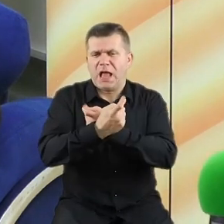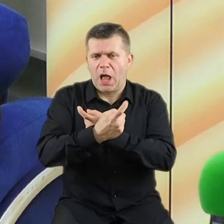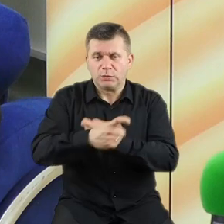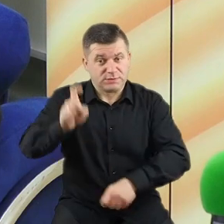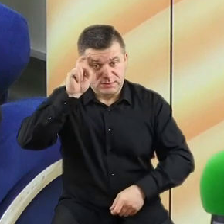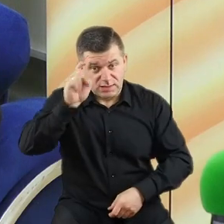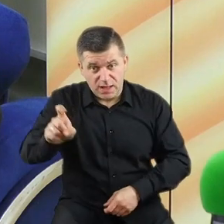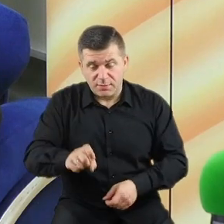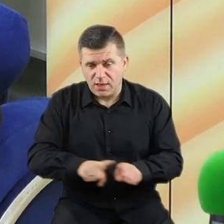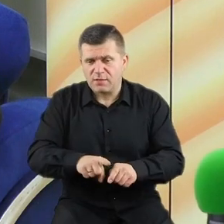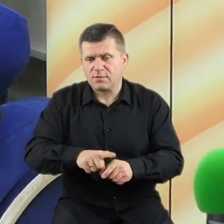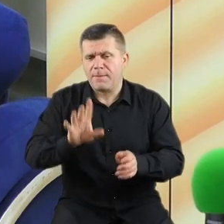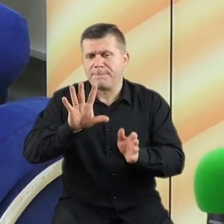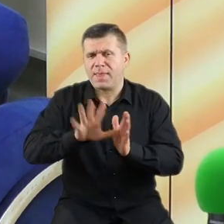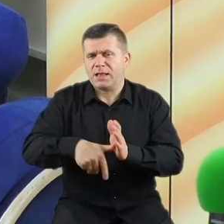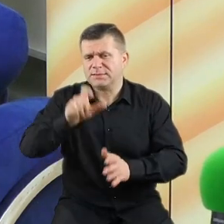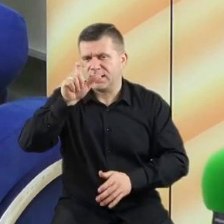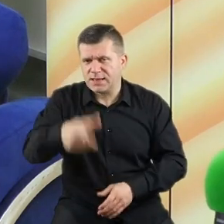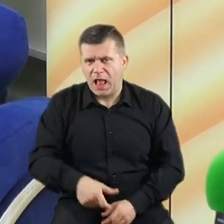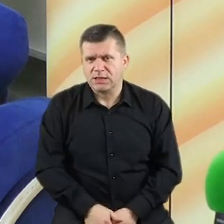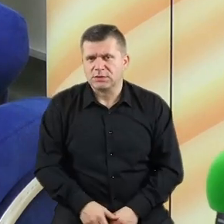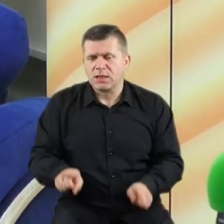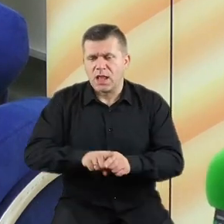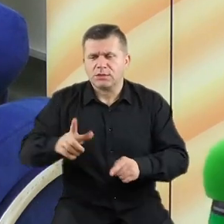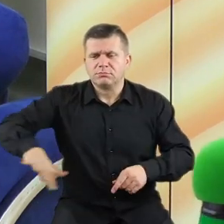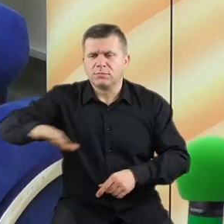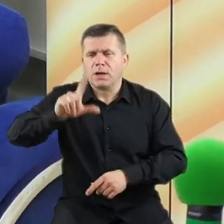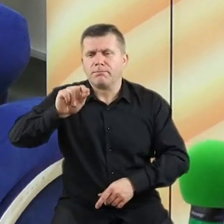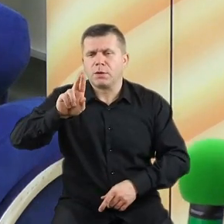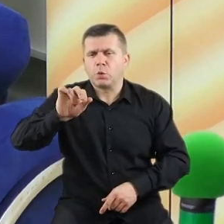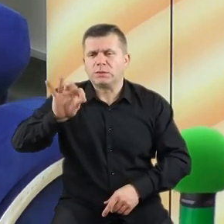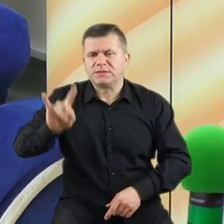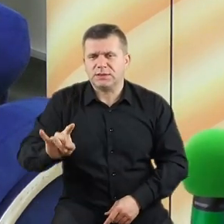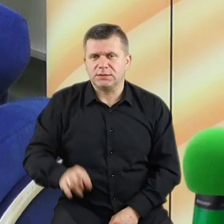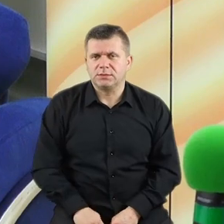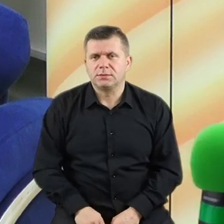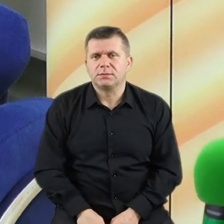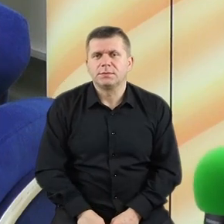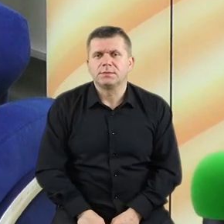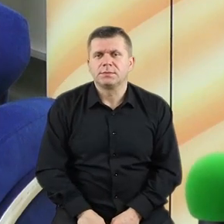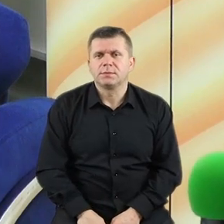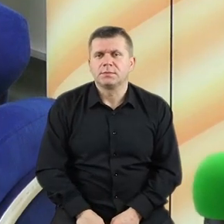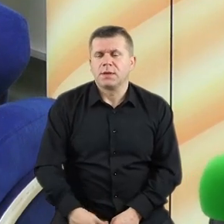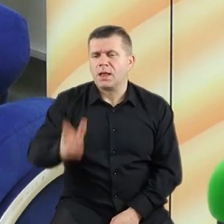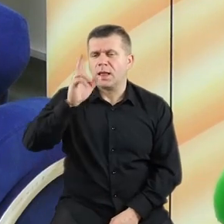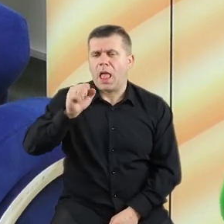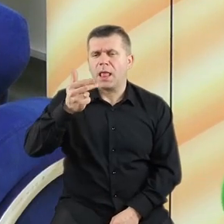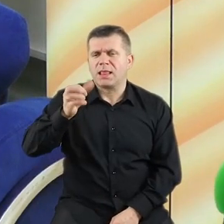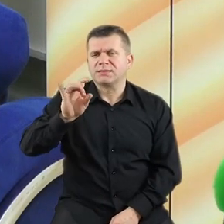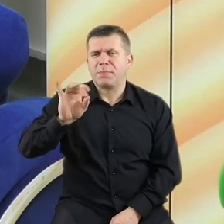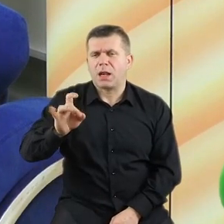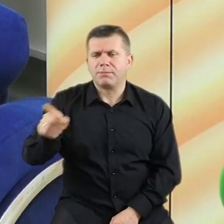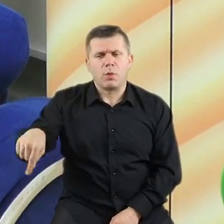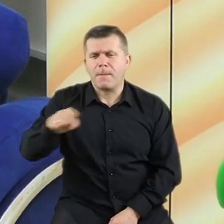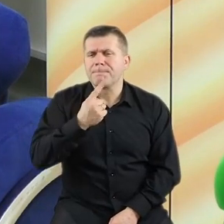z Niemiec i z Wolnego Miasta Gdańska oraz także z Prus, prawda, no bo to Königsberg. W ogóle w Königsbergu to było tak